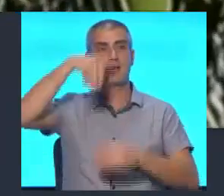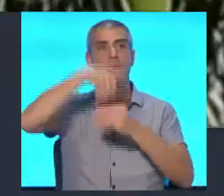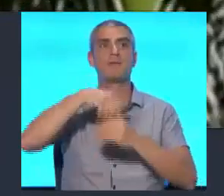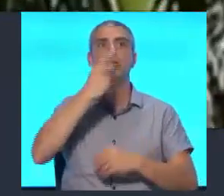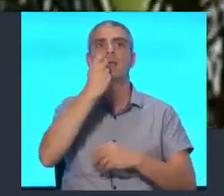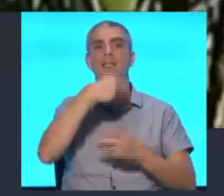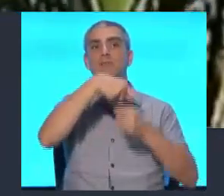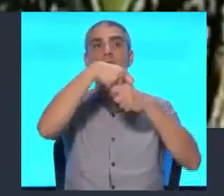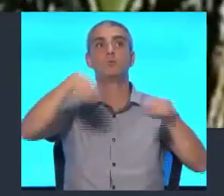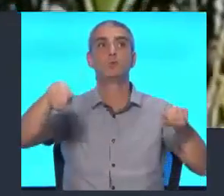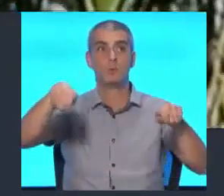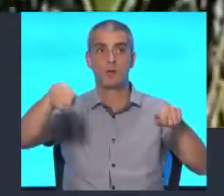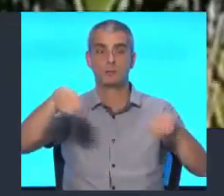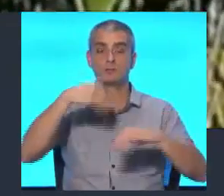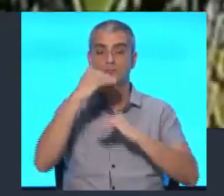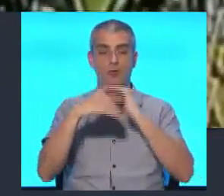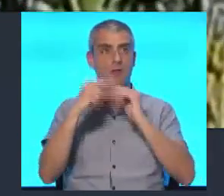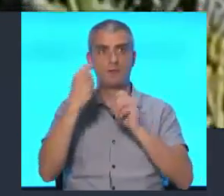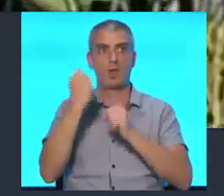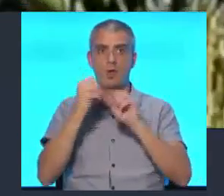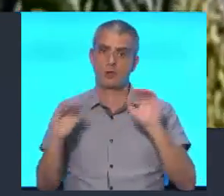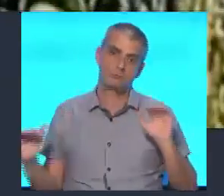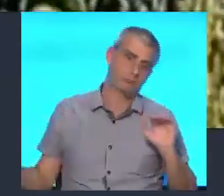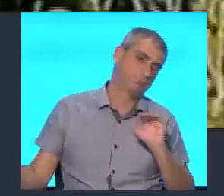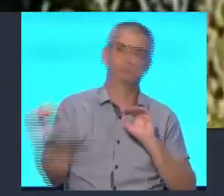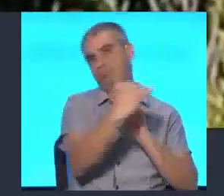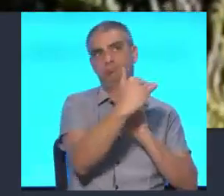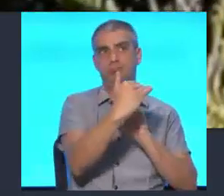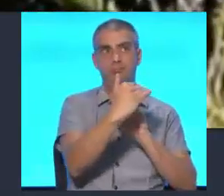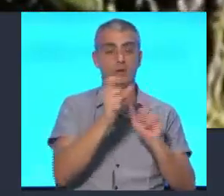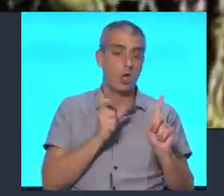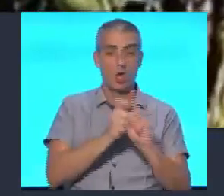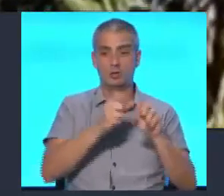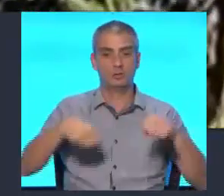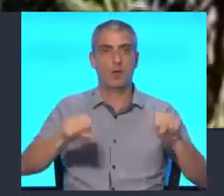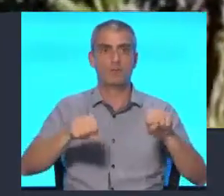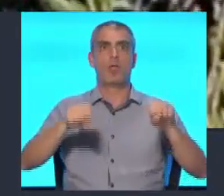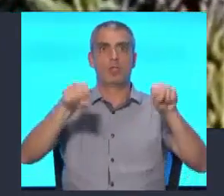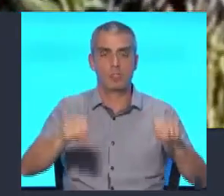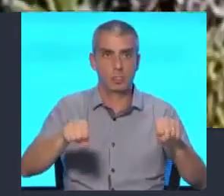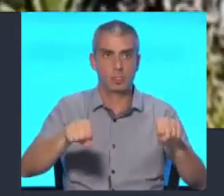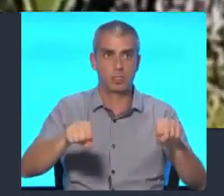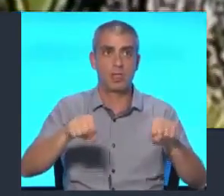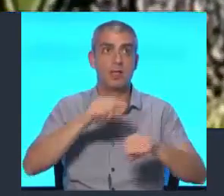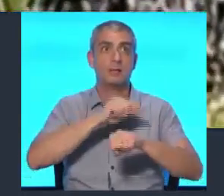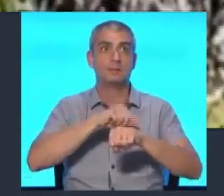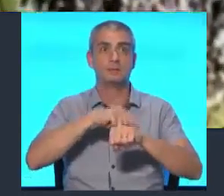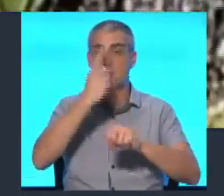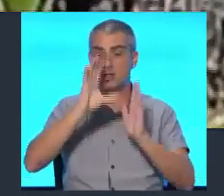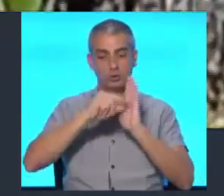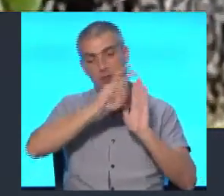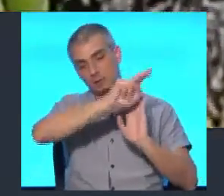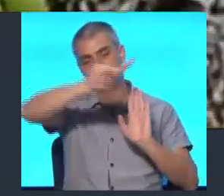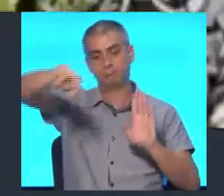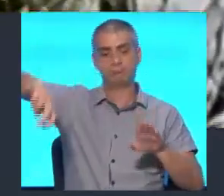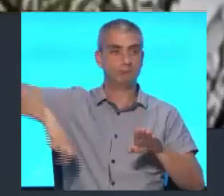המזומן. בשלב כלשהו מתפרץ הרכב הלבן לכביש, חוסם את דרכו של הרוכב, בזמן שאחד השודדים יוצא ממנו,